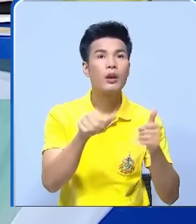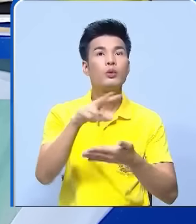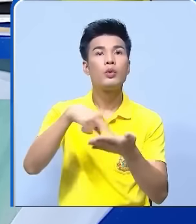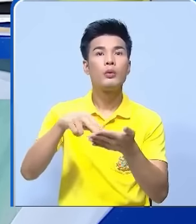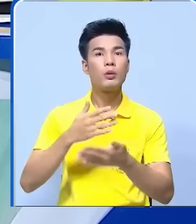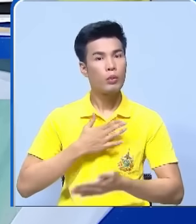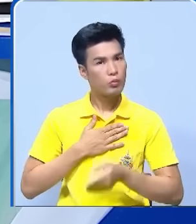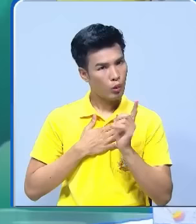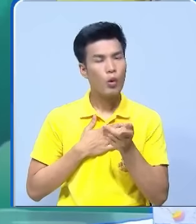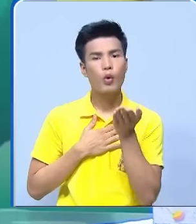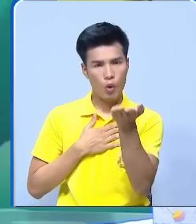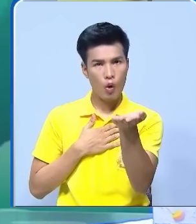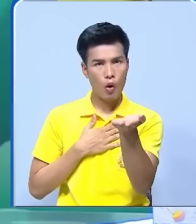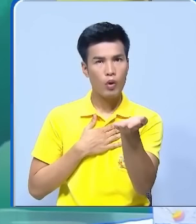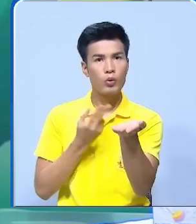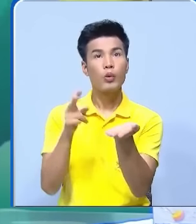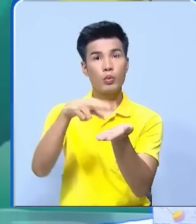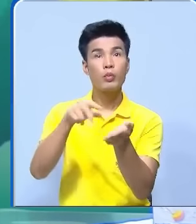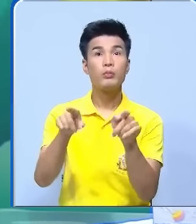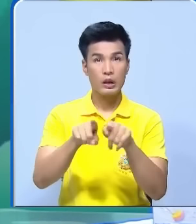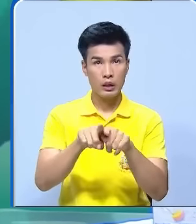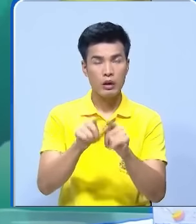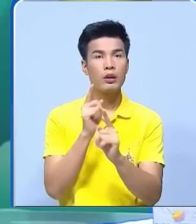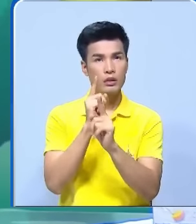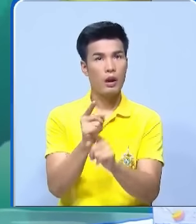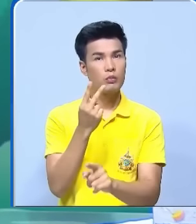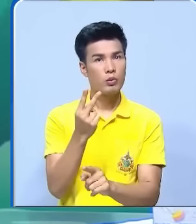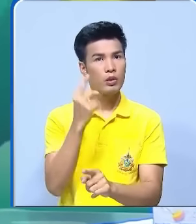ของเขาก็ขออนุญาตอาจจะก็ต้องมาตามกระแสด้วยนิดนึง